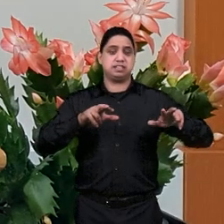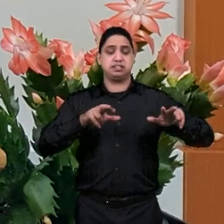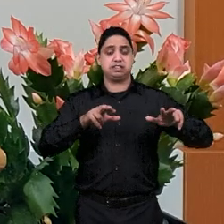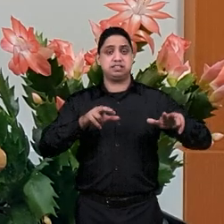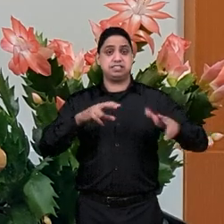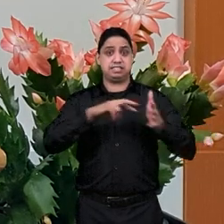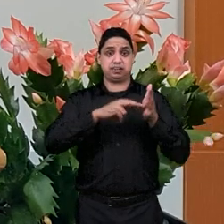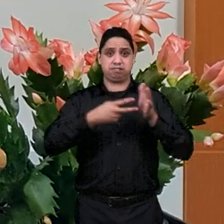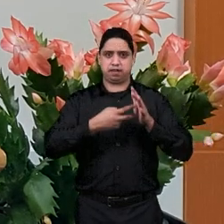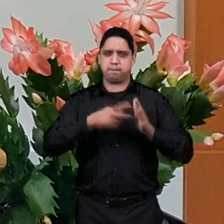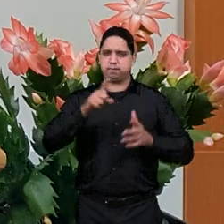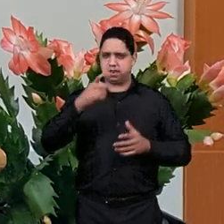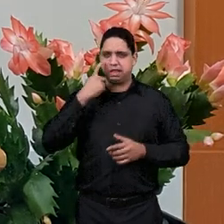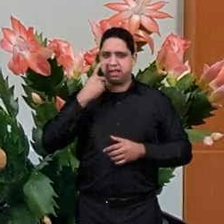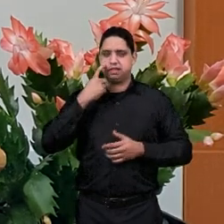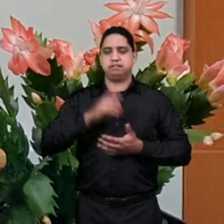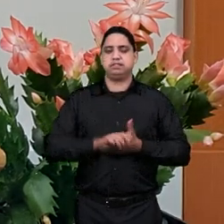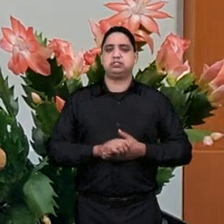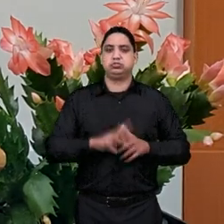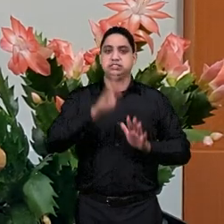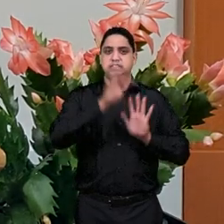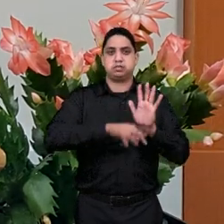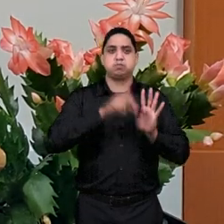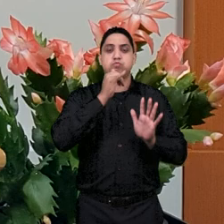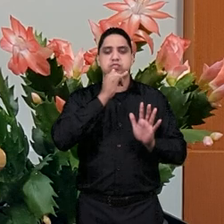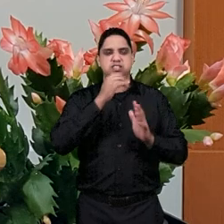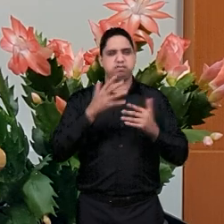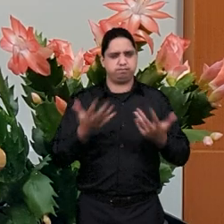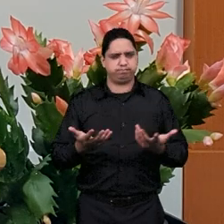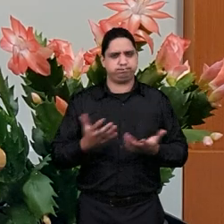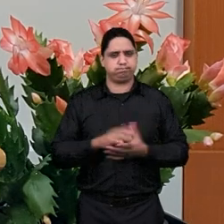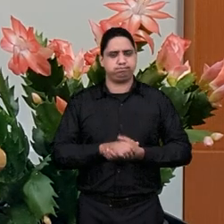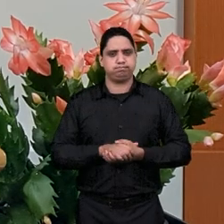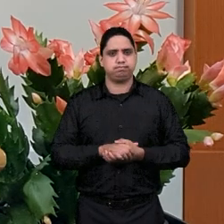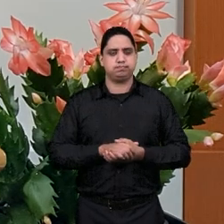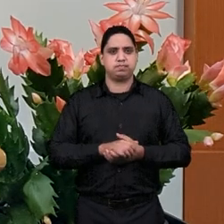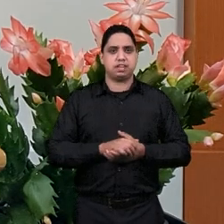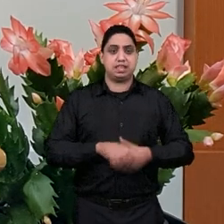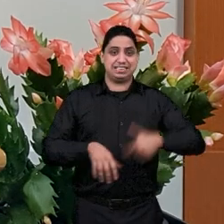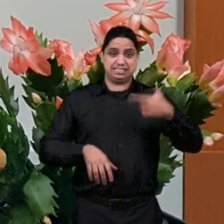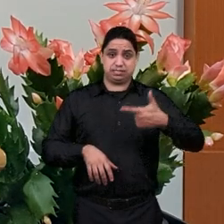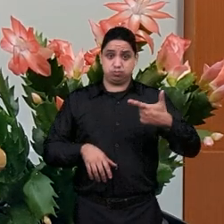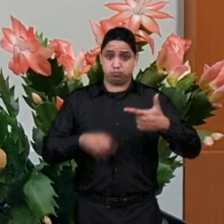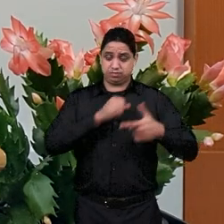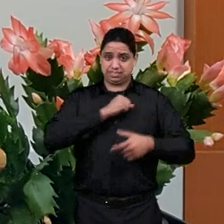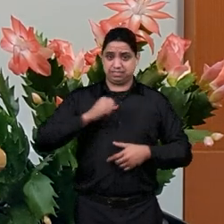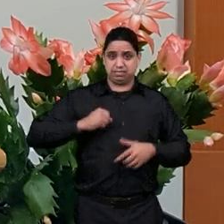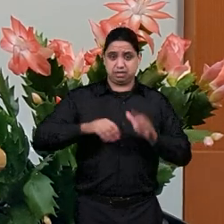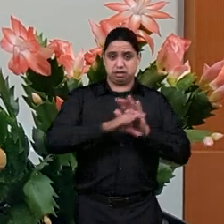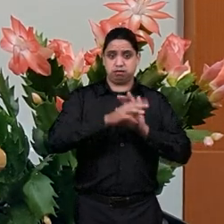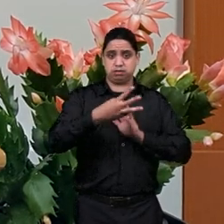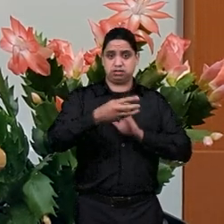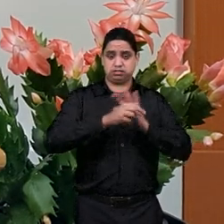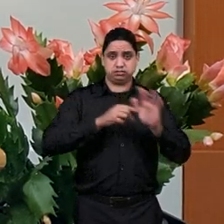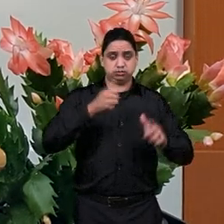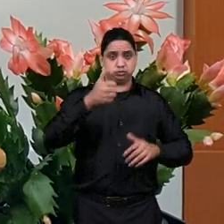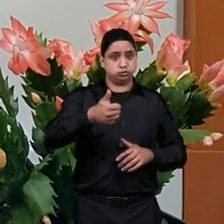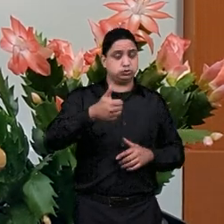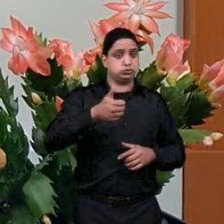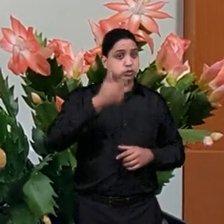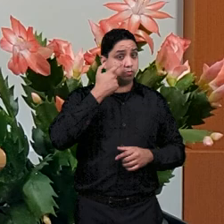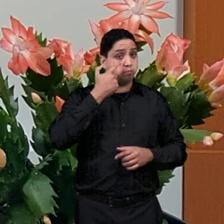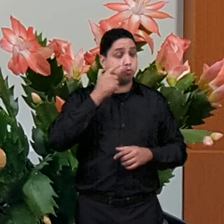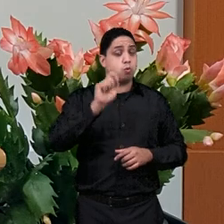plusieurs réponses. On voit les textes bibliques, par exemple en 2 Samuel chapitre 3 verset 1, nous allons lire que